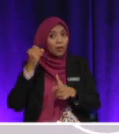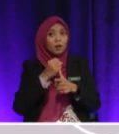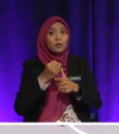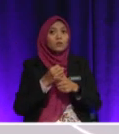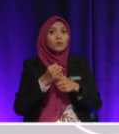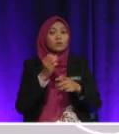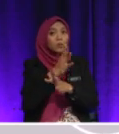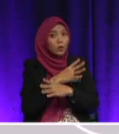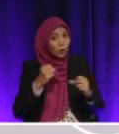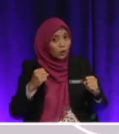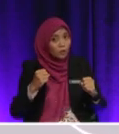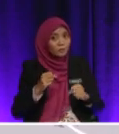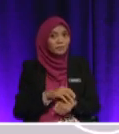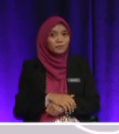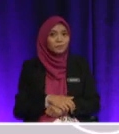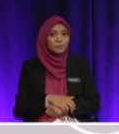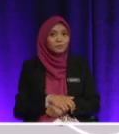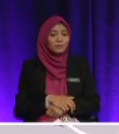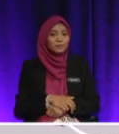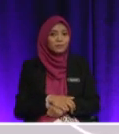kunci jawaban ini